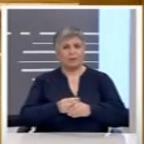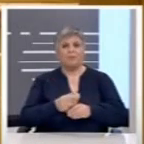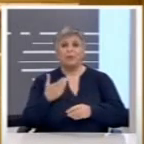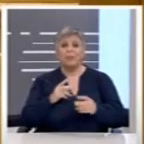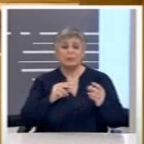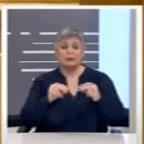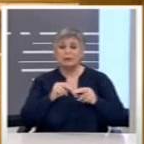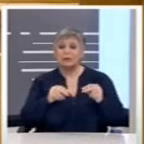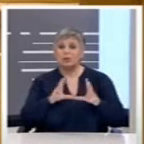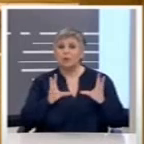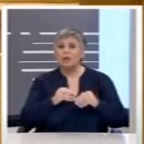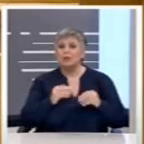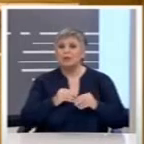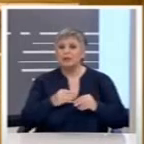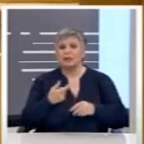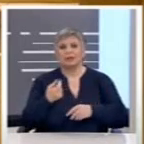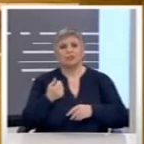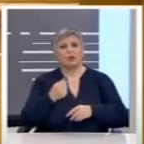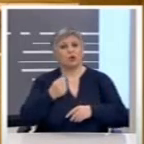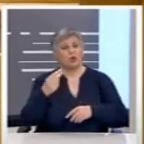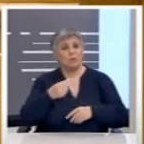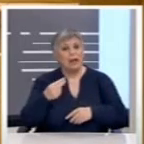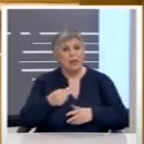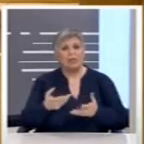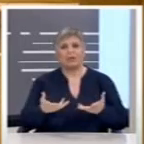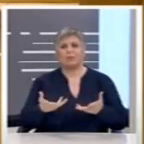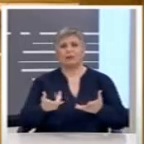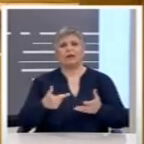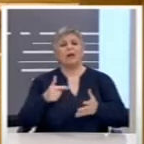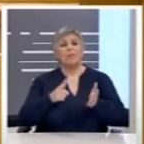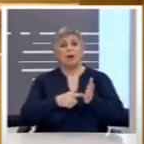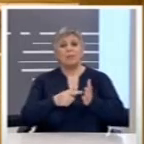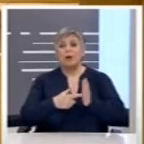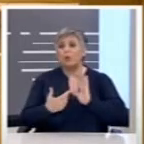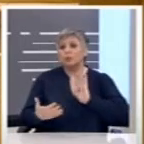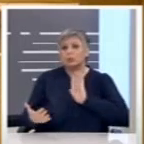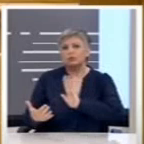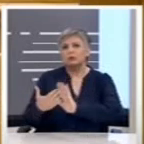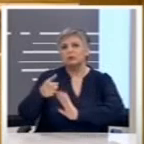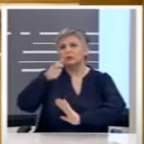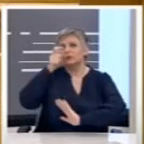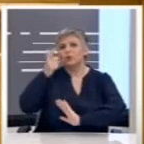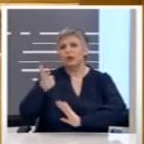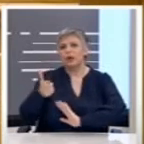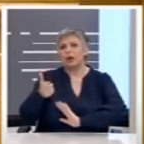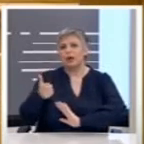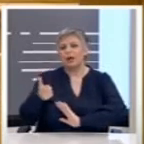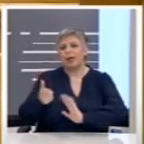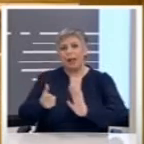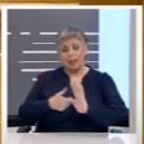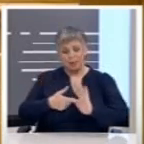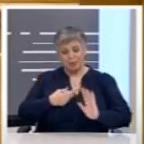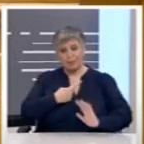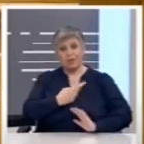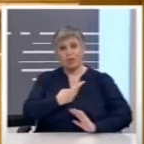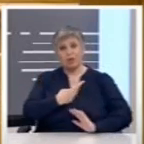Ευρωπαϊκή Πολιτική απέναντι στην Τουρκία και να διαμορφώσουμε μια κοινή γραμμή πλεύσης μαζί με την Κυπριακή Δημοκρατία, να συζητήσουμε